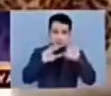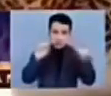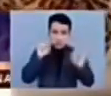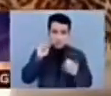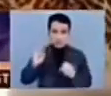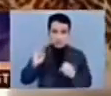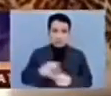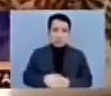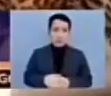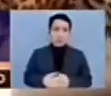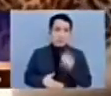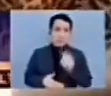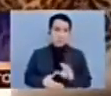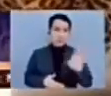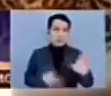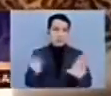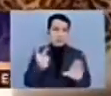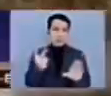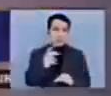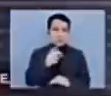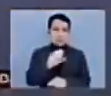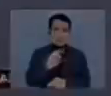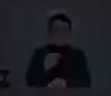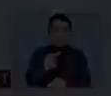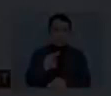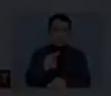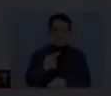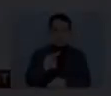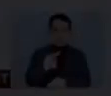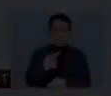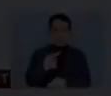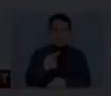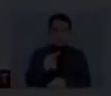Marcos. Gayun din ang dalawang SMNI host. Si Eric?